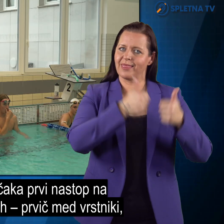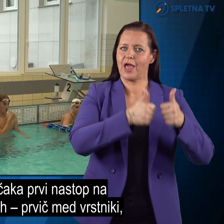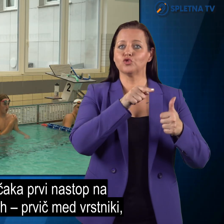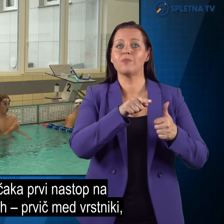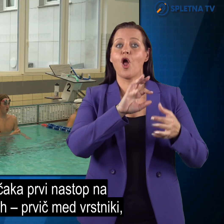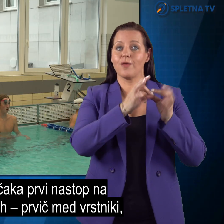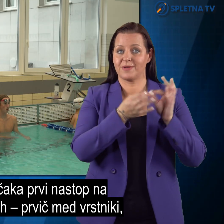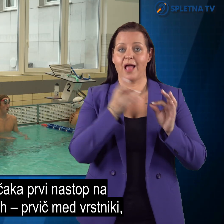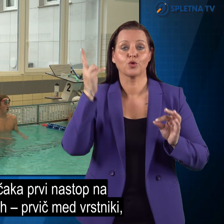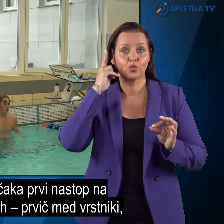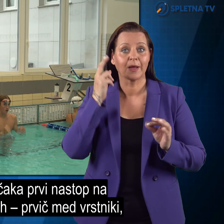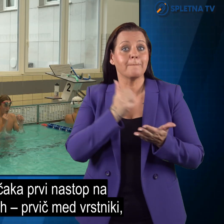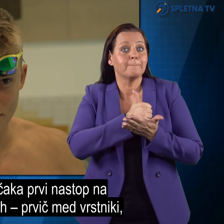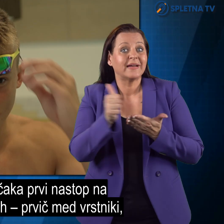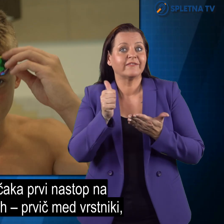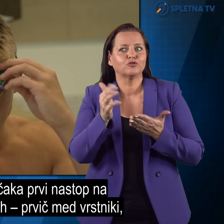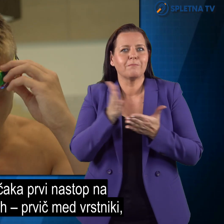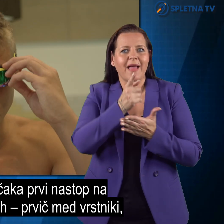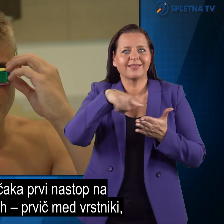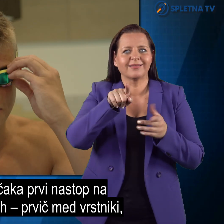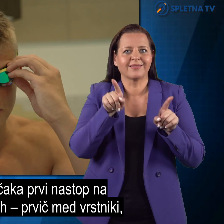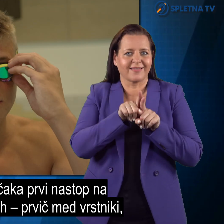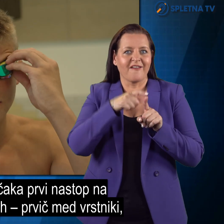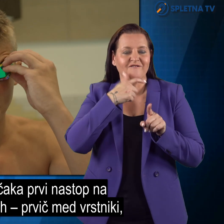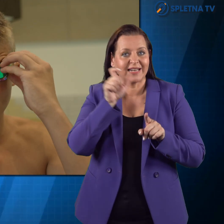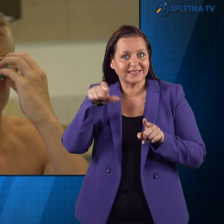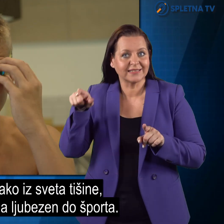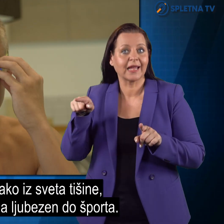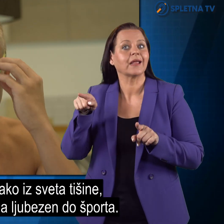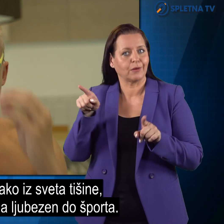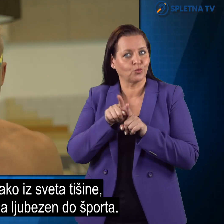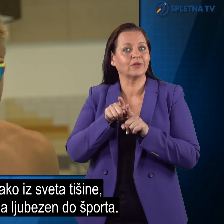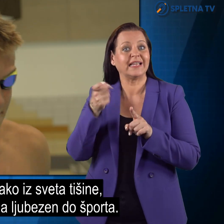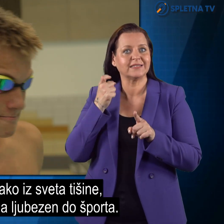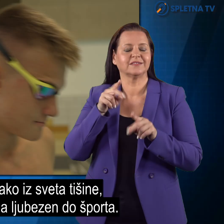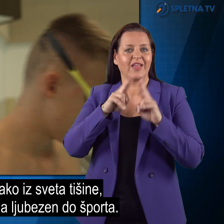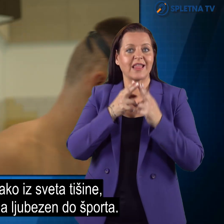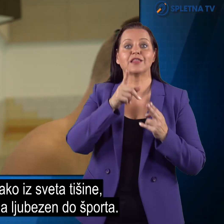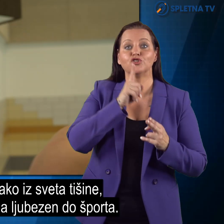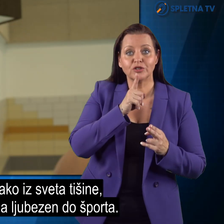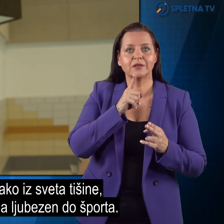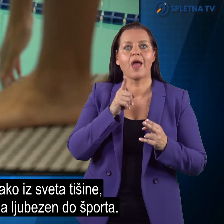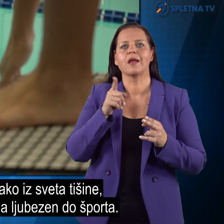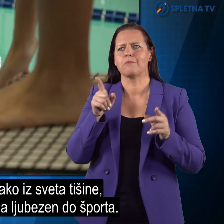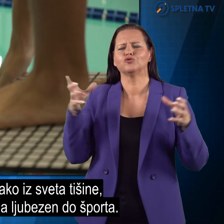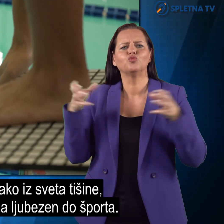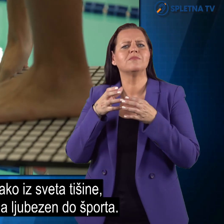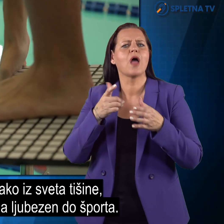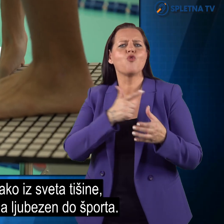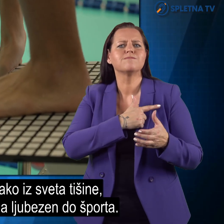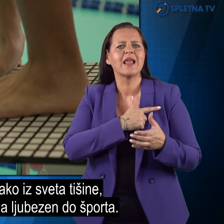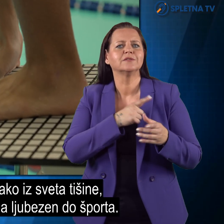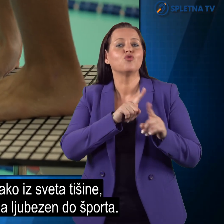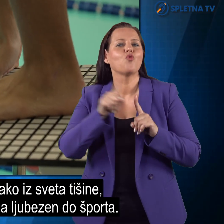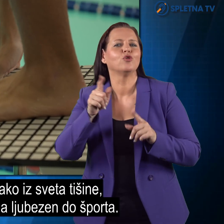olimpijadi gluhih. Prvič med vrstniki, ki so prav tako iz sveta tišine, ki jim je